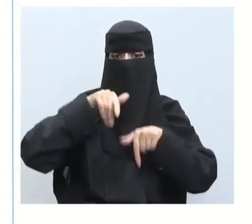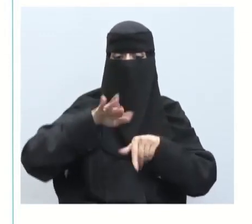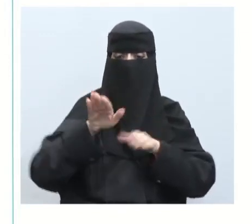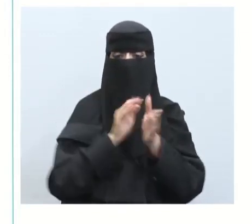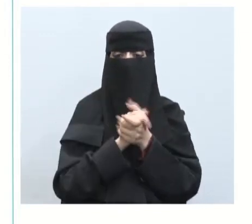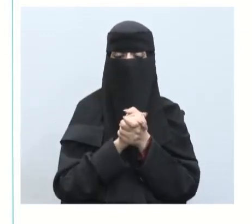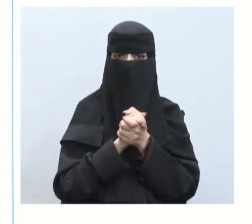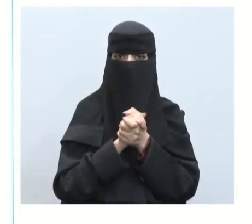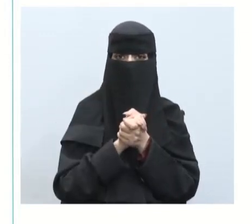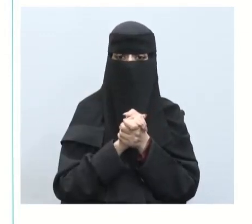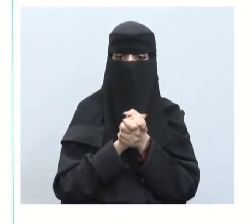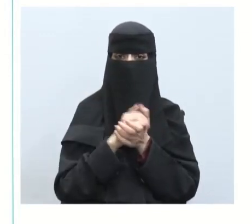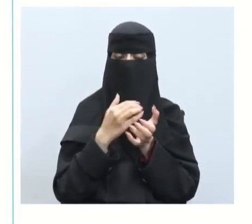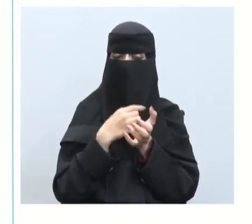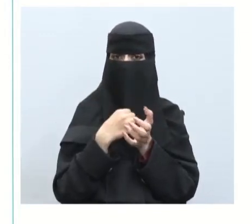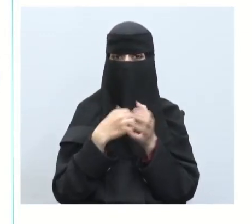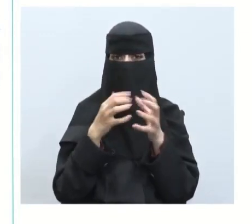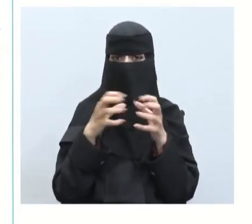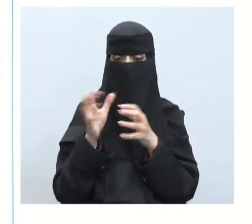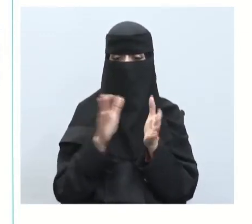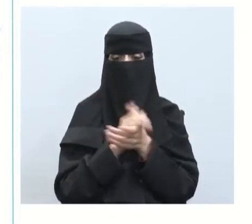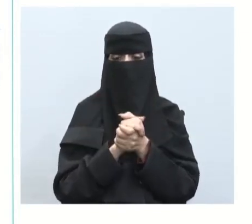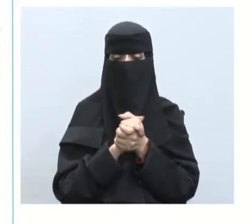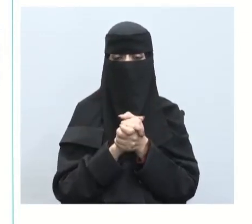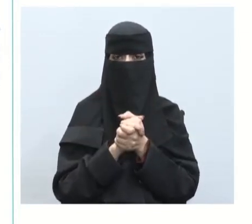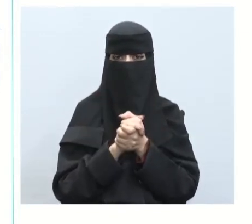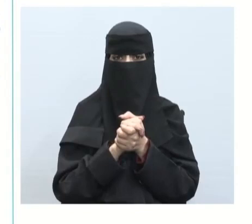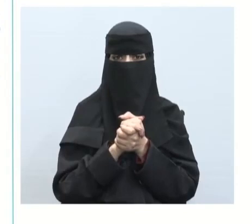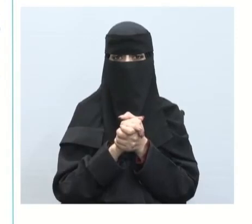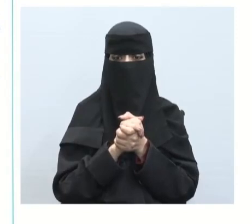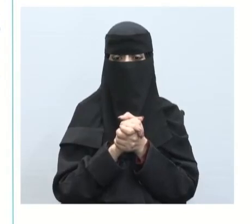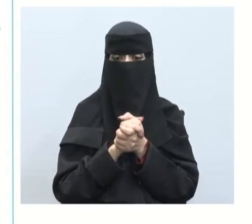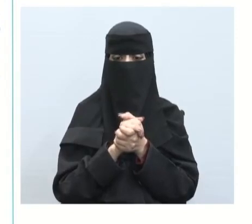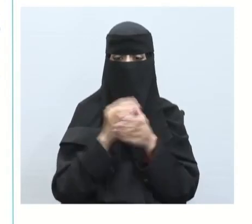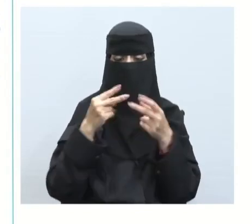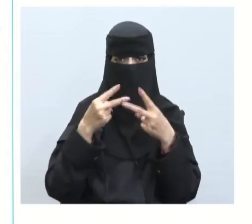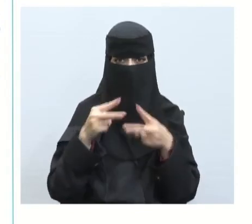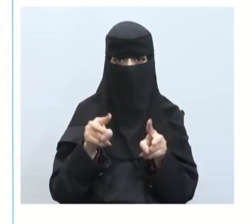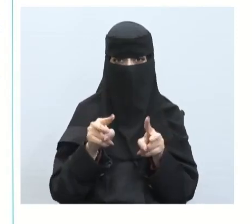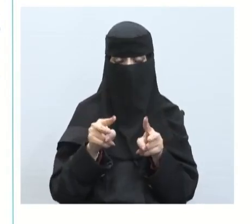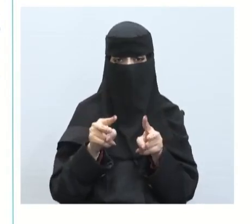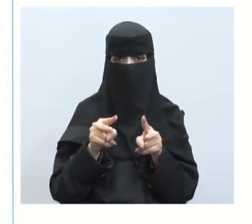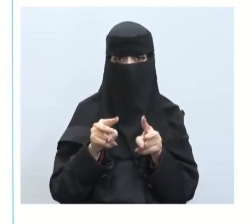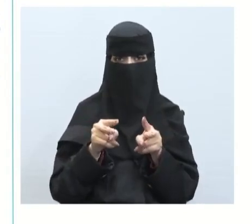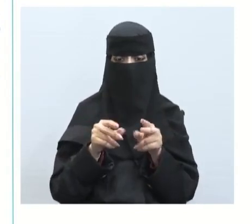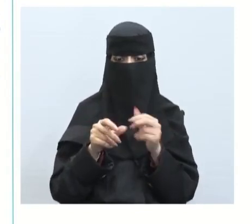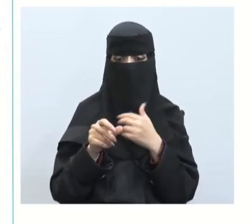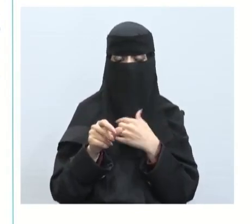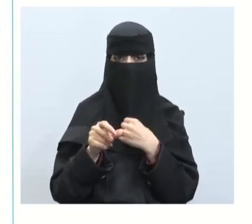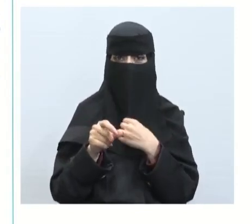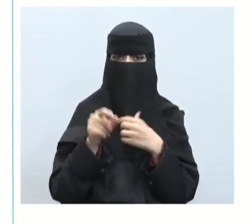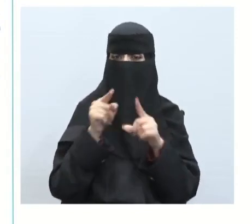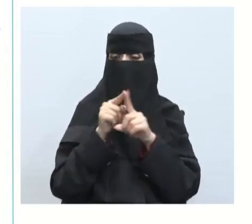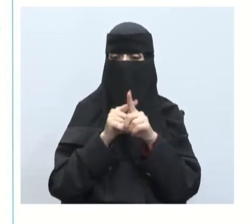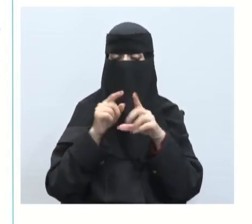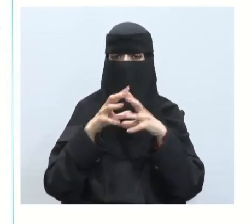الله محور الحديث ونفصل فيها نبدا ب قبل ان نبدا بالدرس دعونا نعرف ماذا